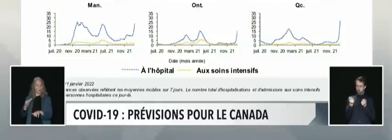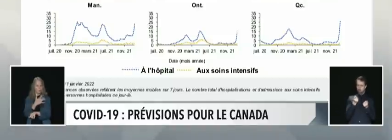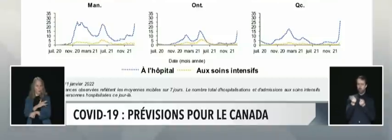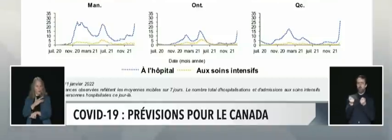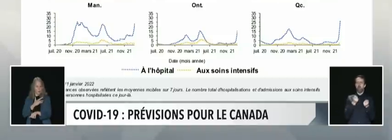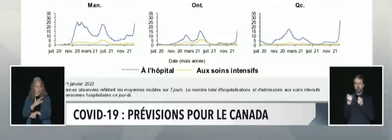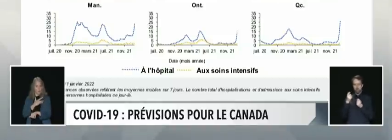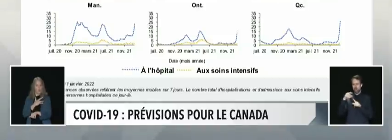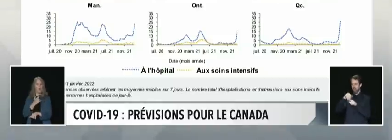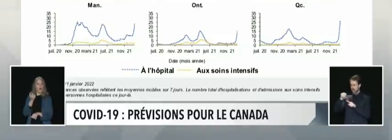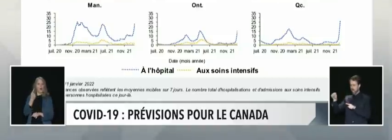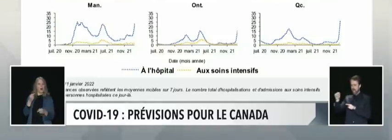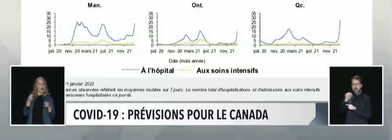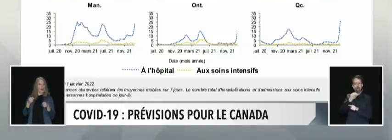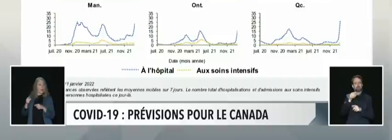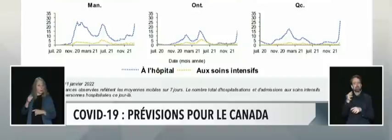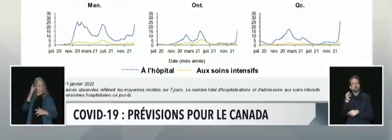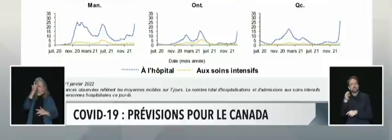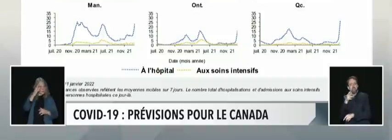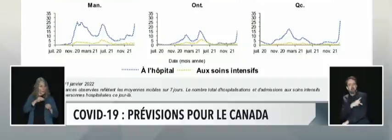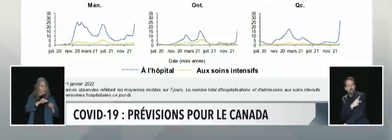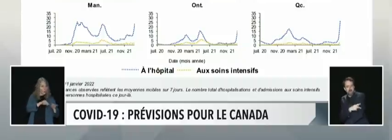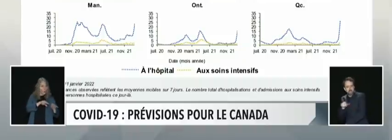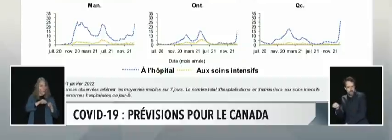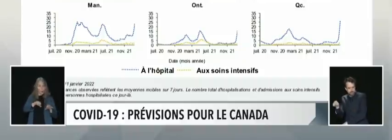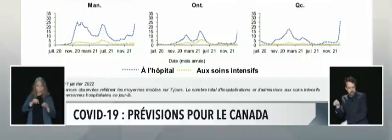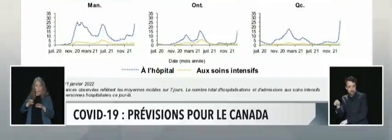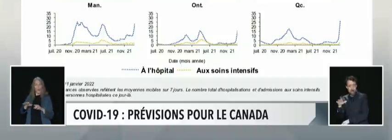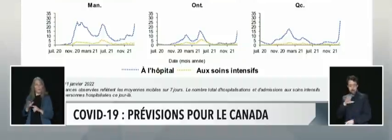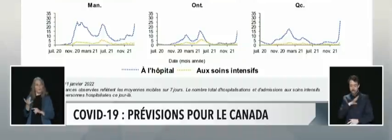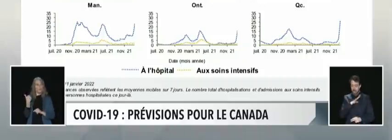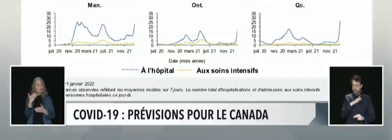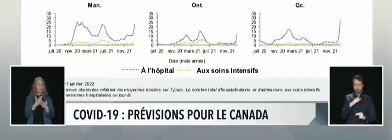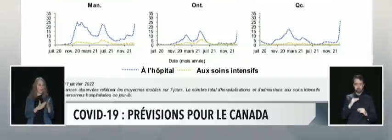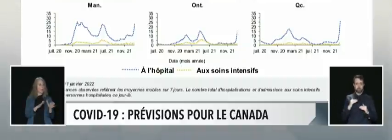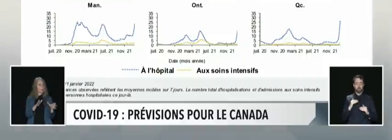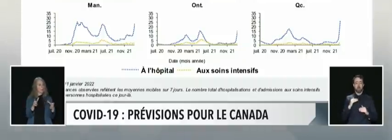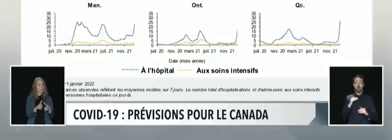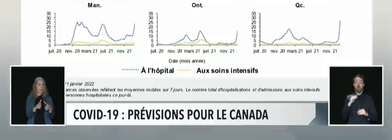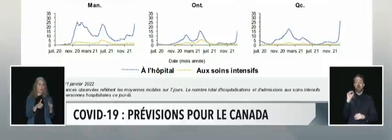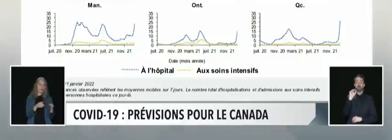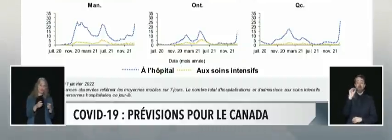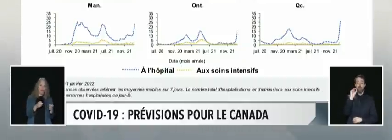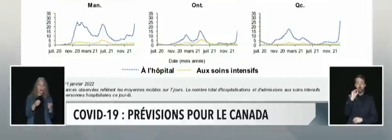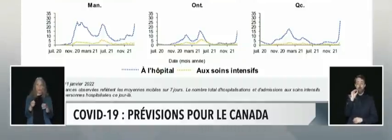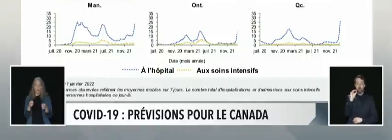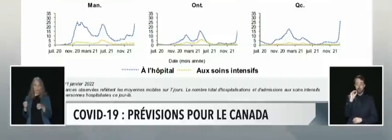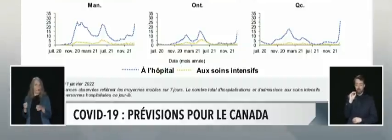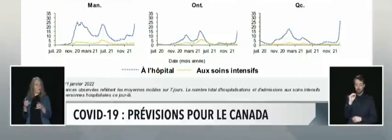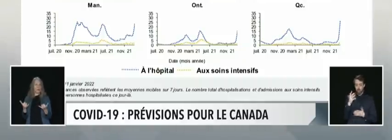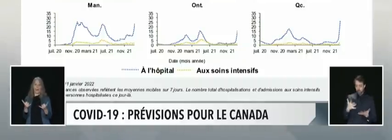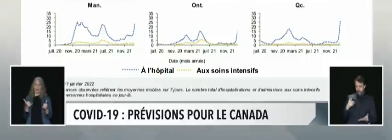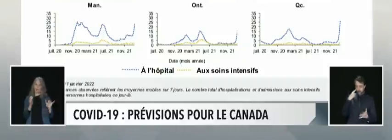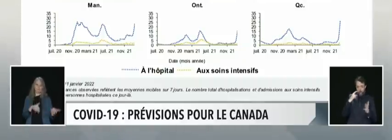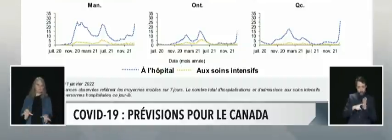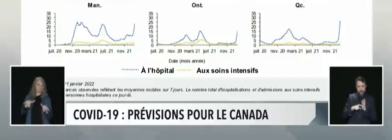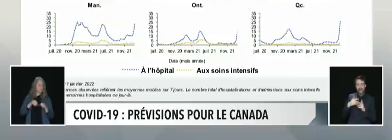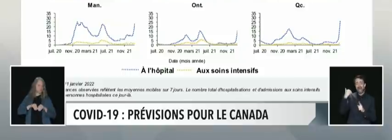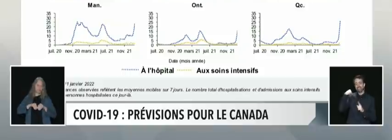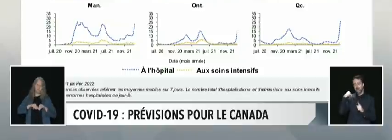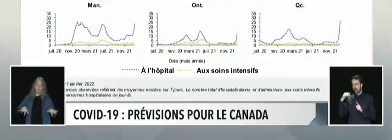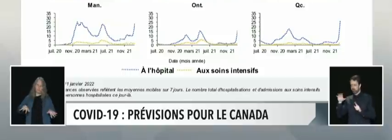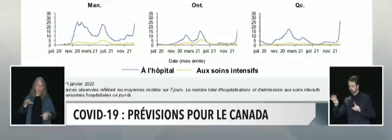certaines juridictions plus petites, la hausse des cas attribuables aux variants Omicron est généralisée au pays.